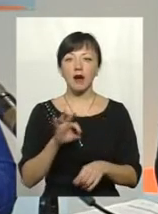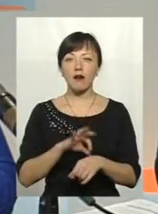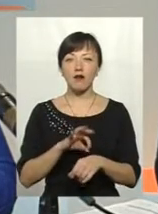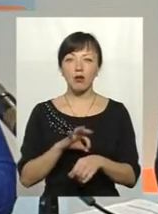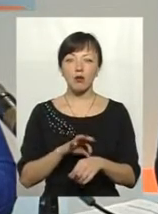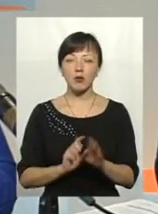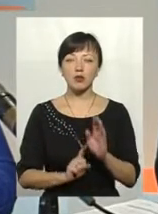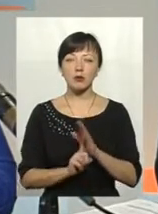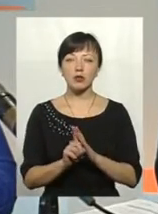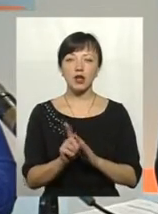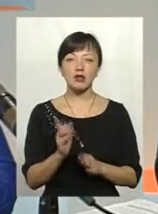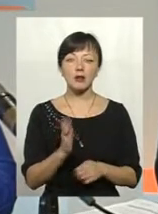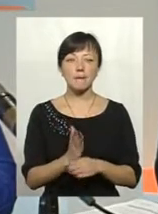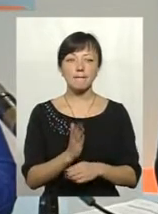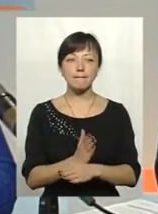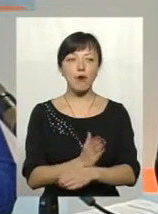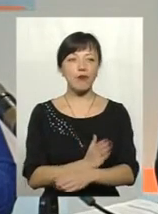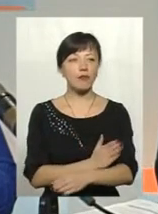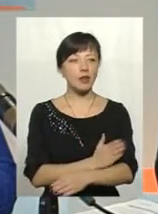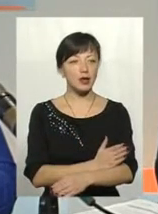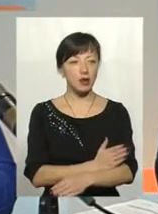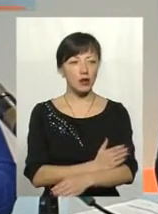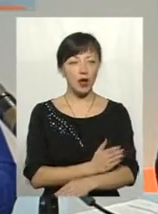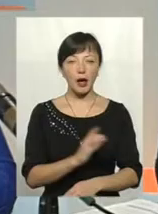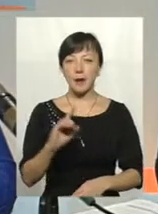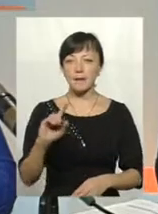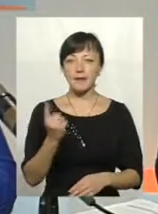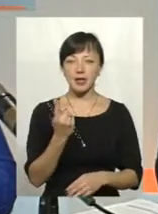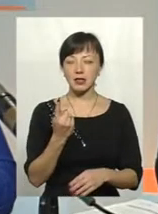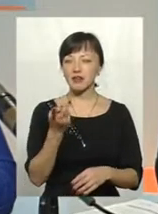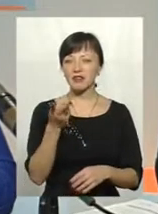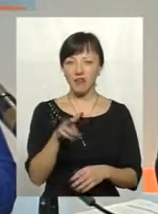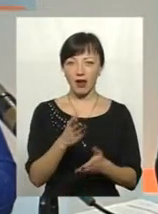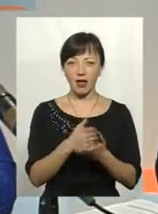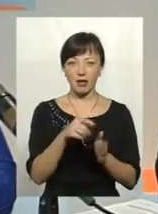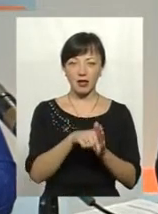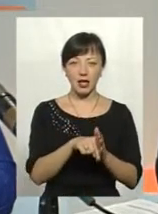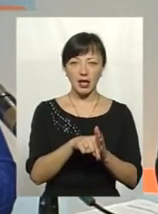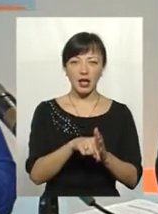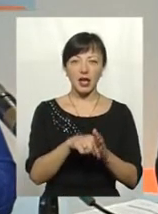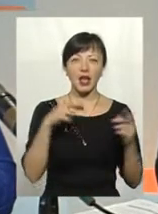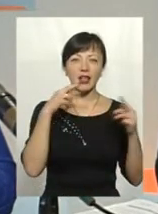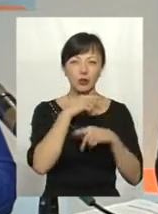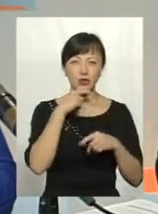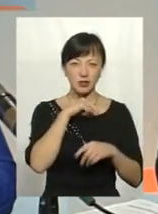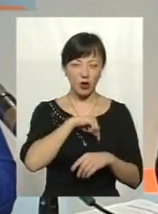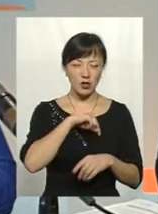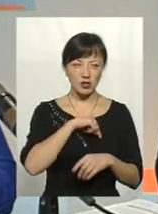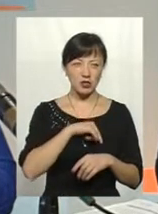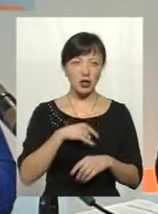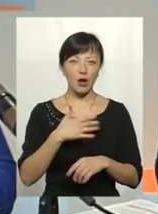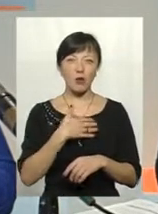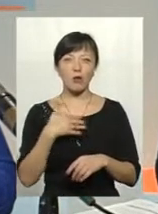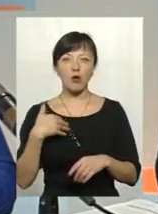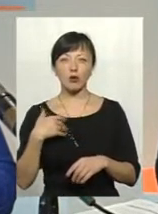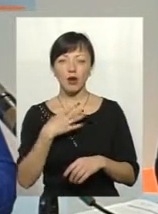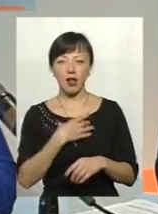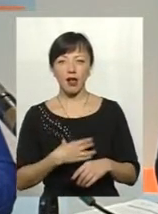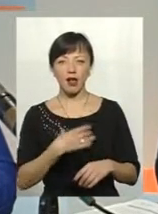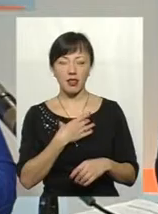повільно. І перші симптоми, є так звані два синдроми при туберкульозі. Це інтоксикаційний синдром і бронхолегеневий